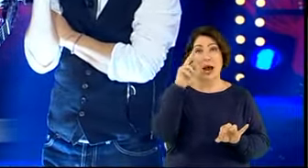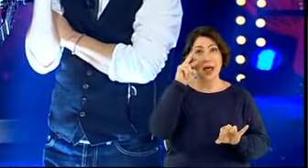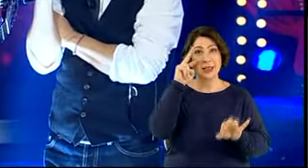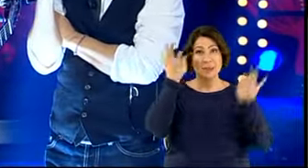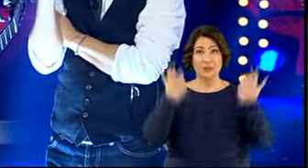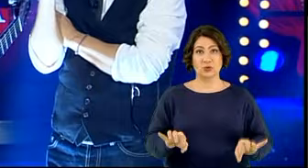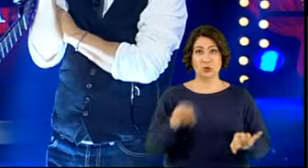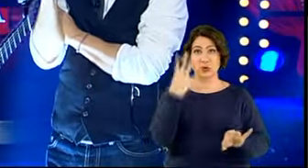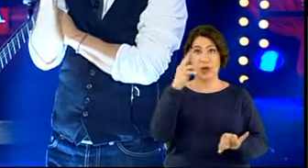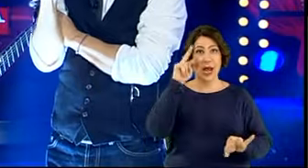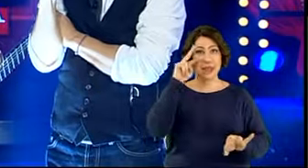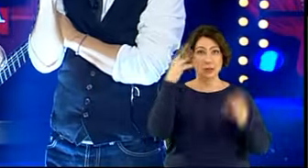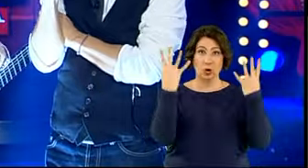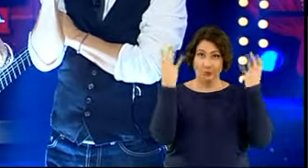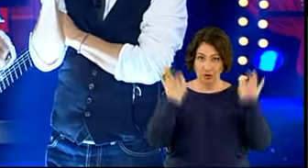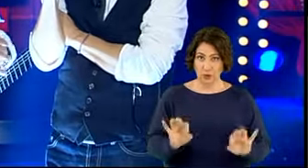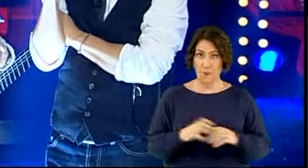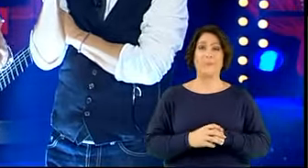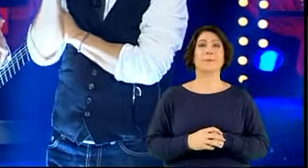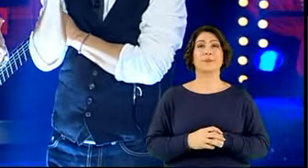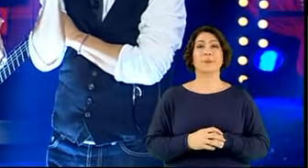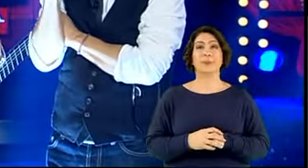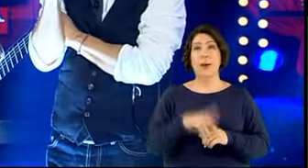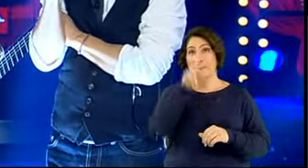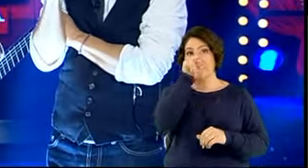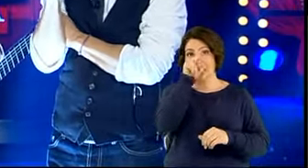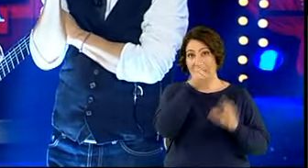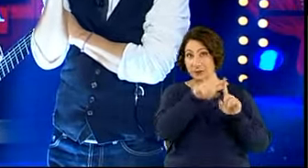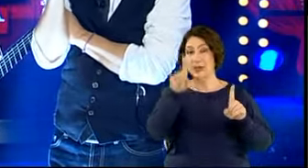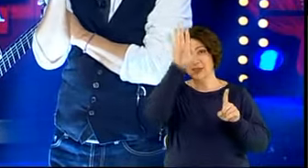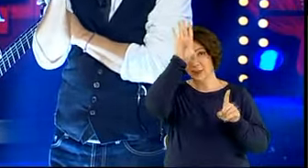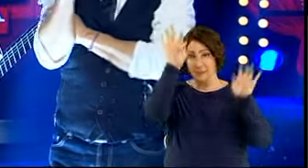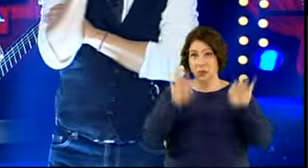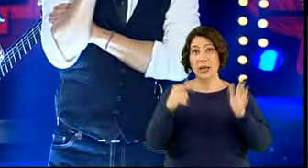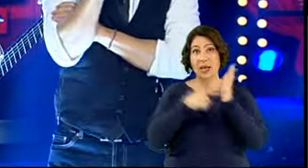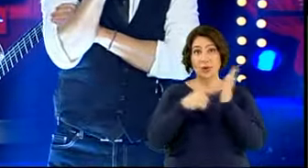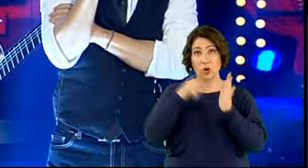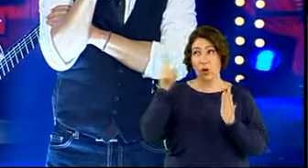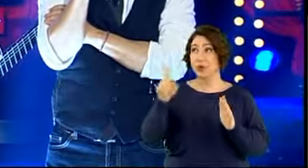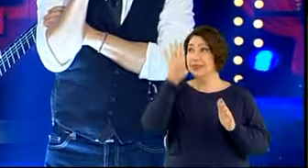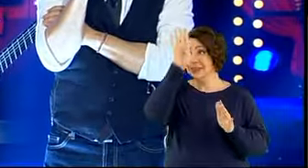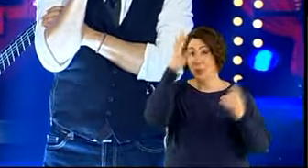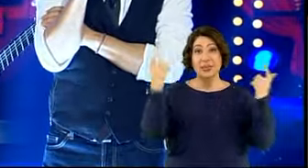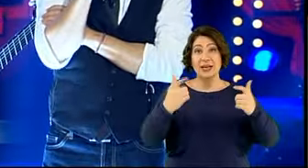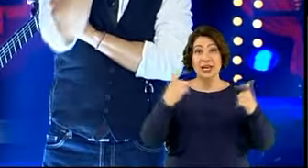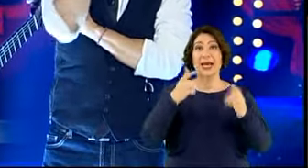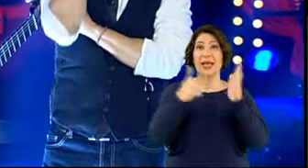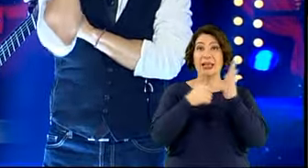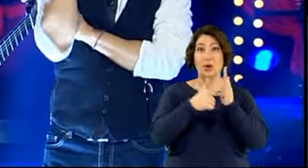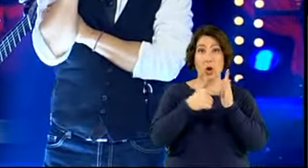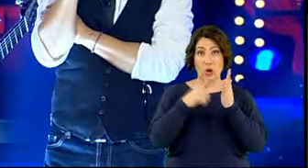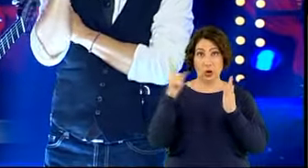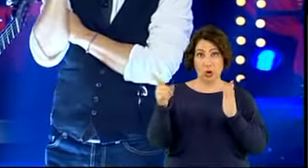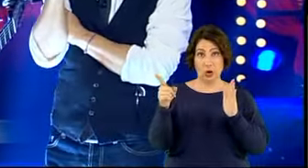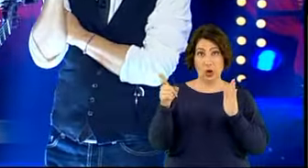başlıyor. Önümüzdeki ayın 4'ünde başlıyor. Aralık 4'ünde başlıyoruz. Başlıyor. Evet. Mart'a kadar İstanbul'da başlıyoruz. Kadıköy'de olacak. Nerede? İstanbul'da, Kadıköy'de.